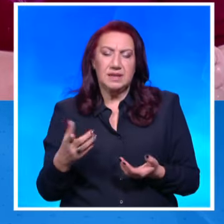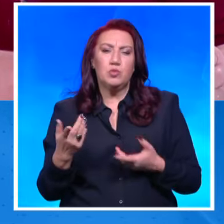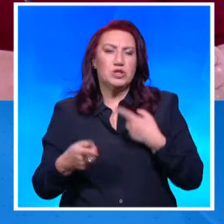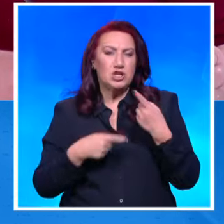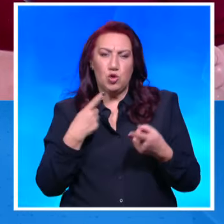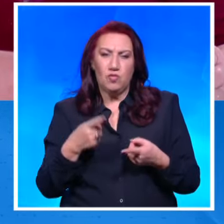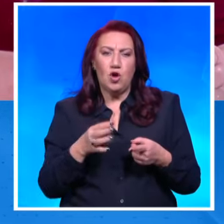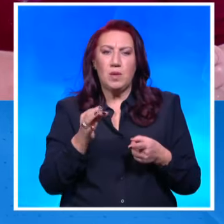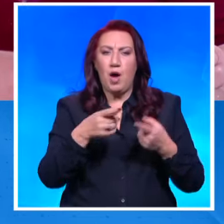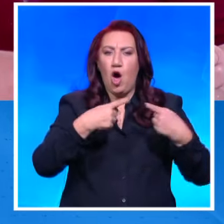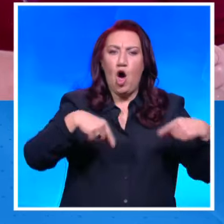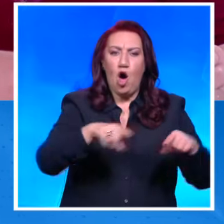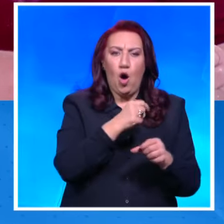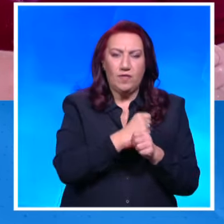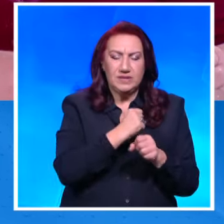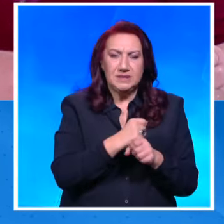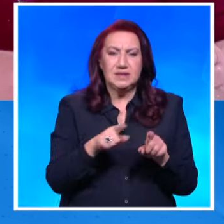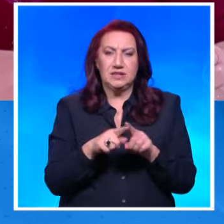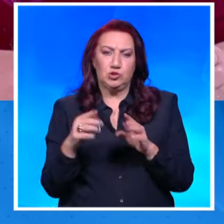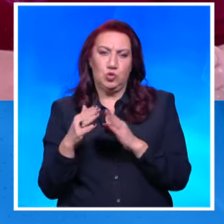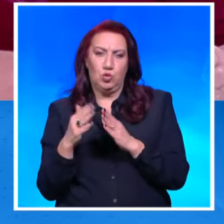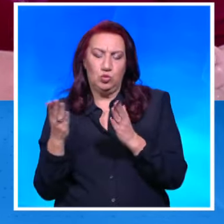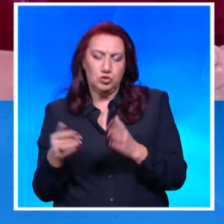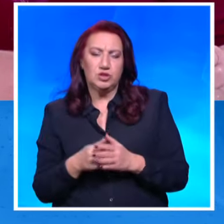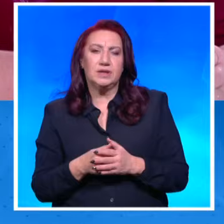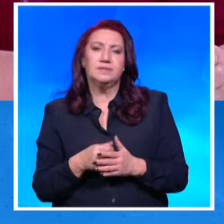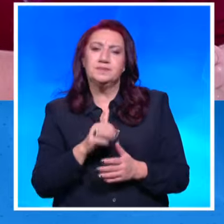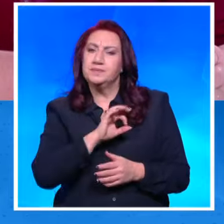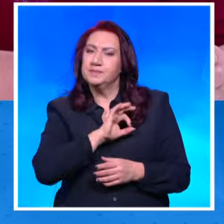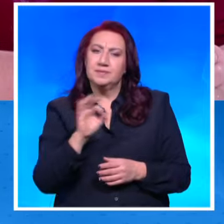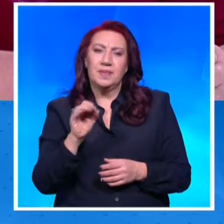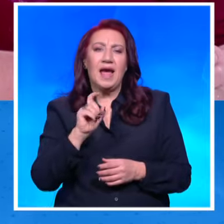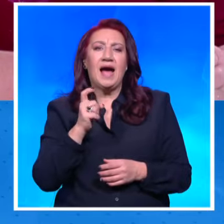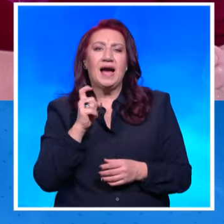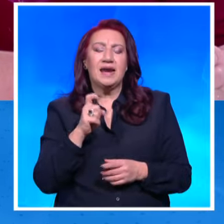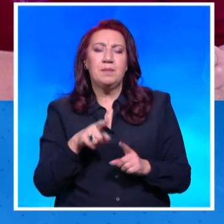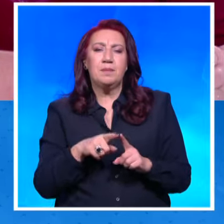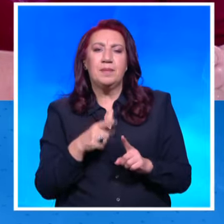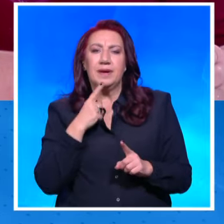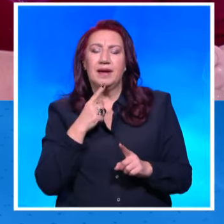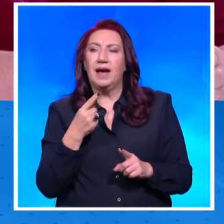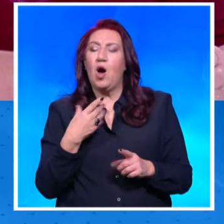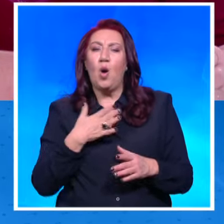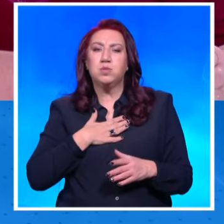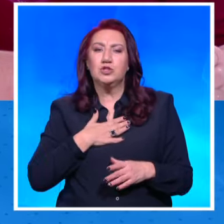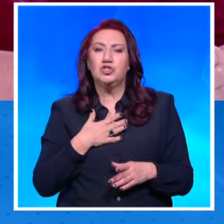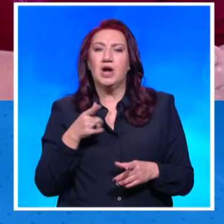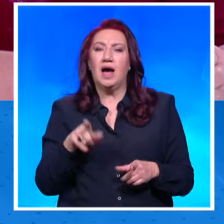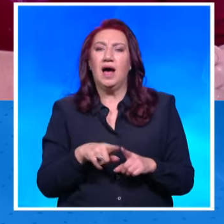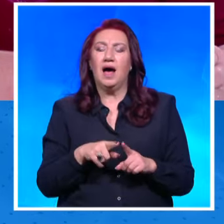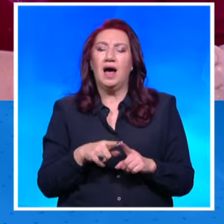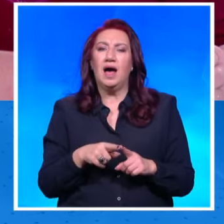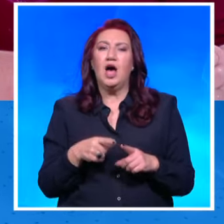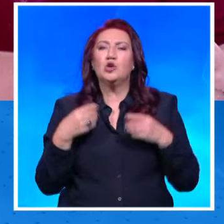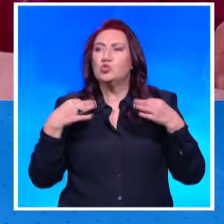вкъщи, нещото, което грипният вирус обича, а и други респираторни вируси, това е ниската влажност, така е, трябва да се стремим да поддържаме една